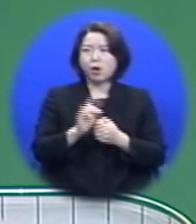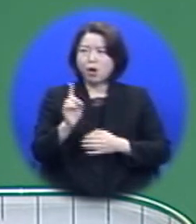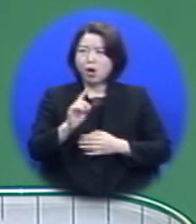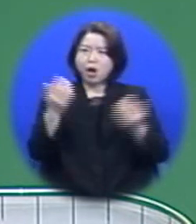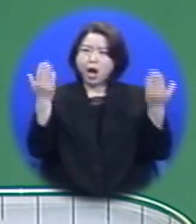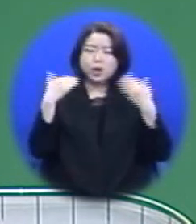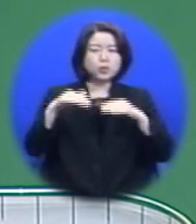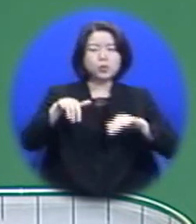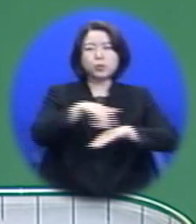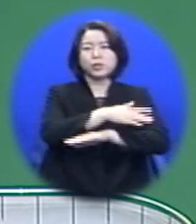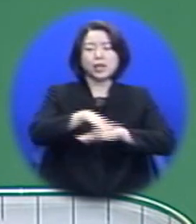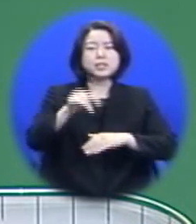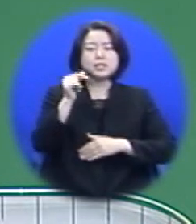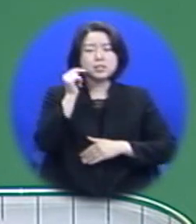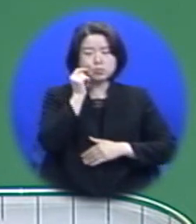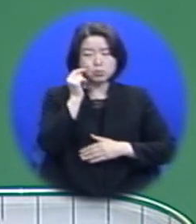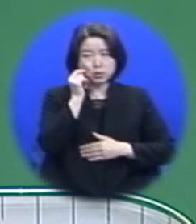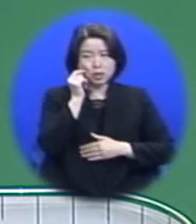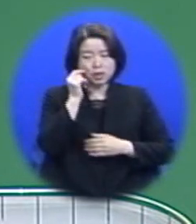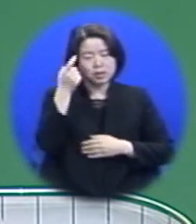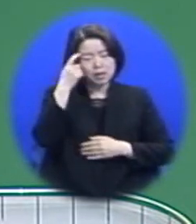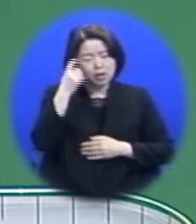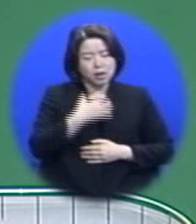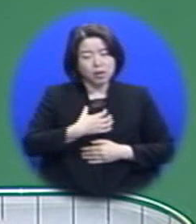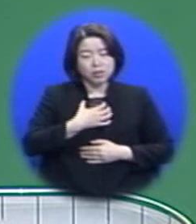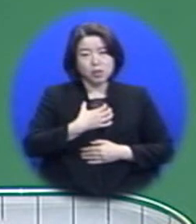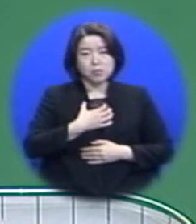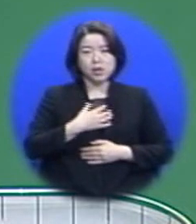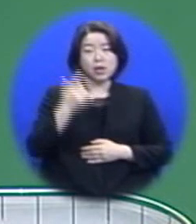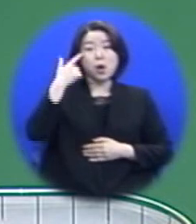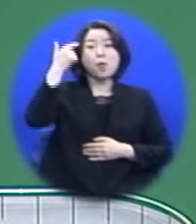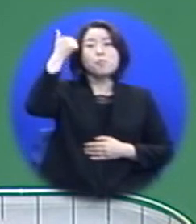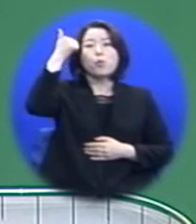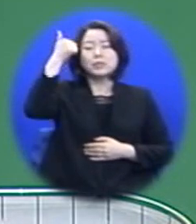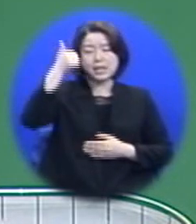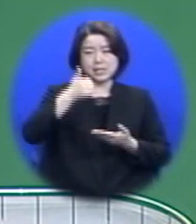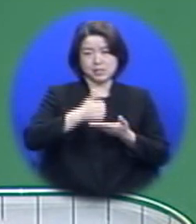같아서 그냥 불쑥 거짓말하는게 목사님에게